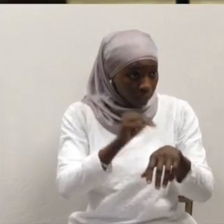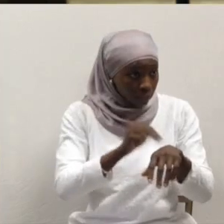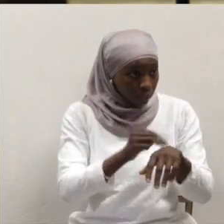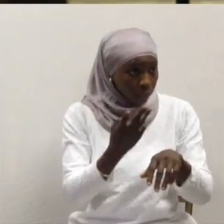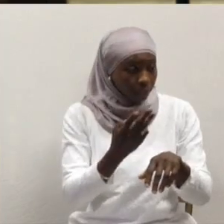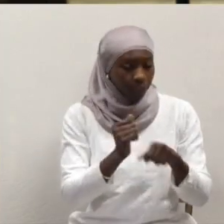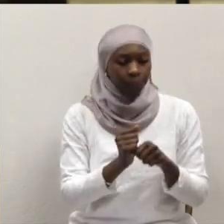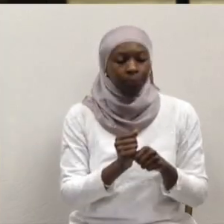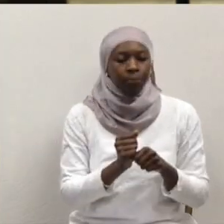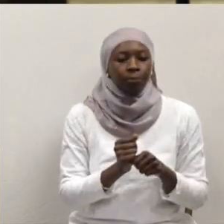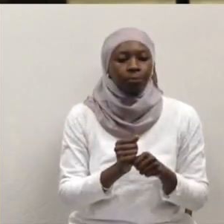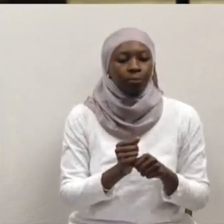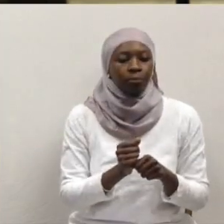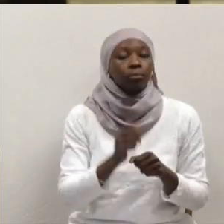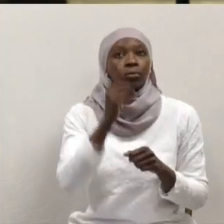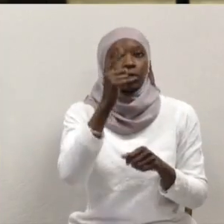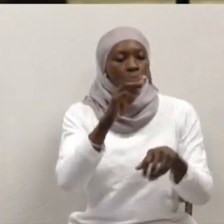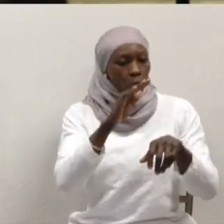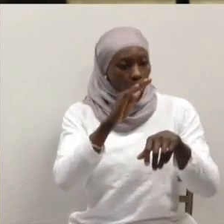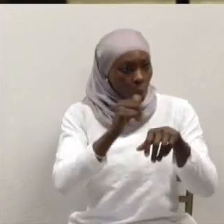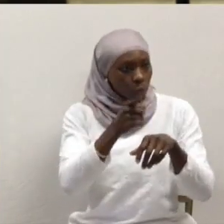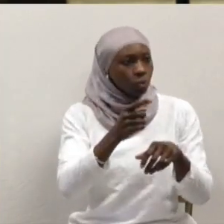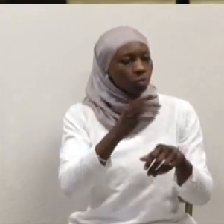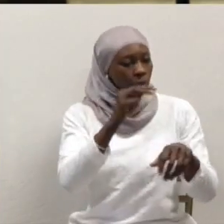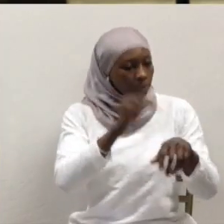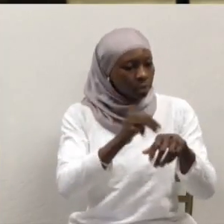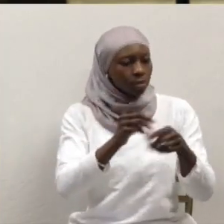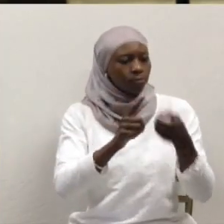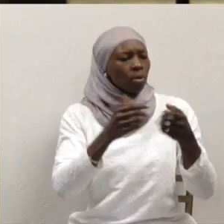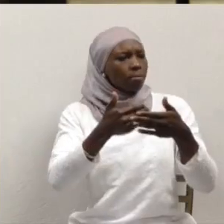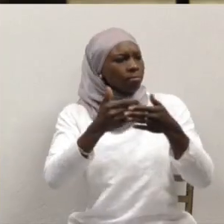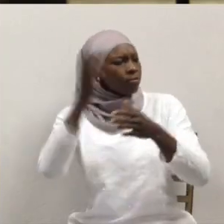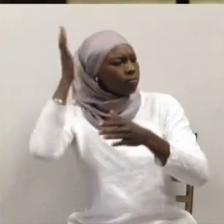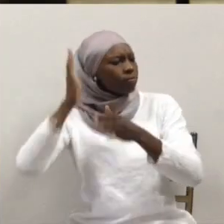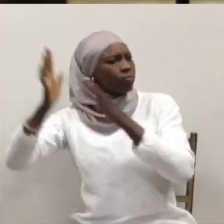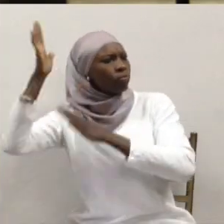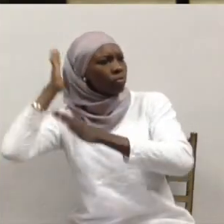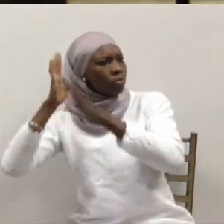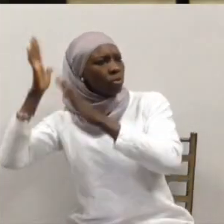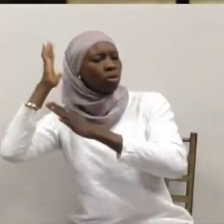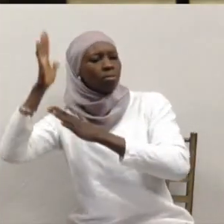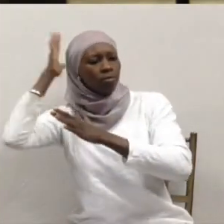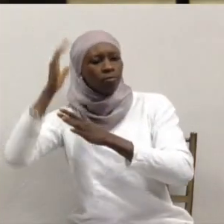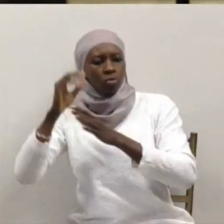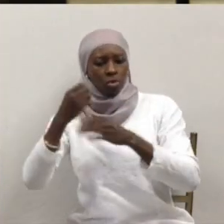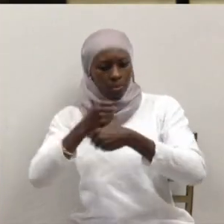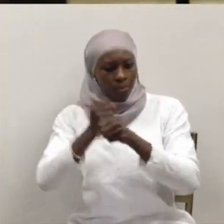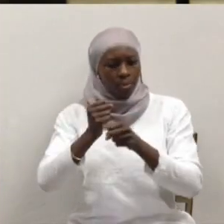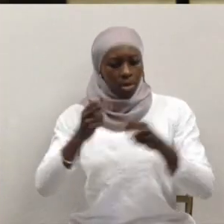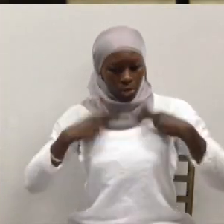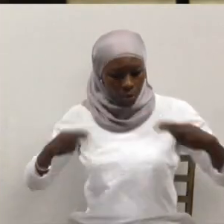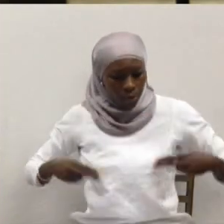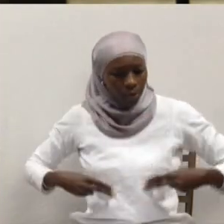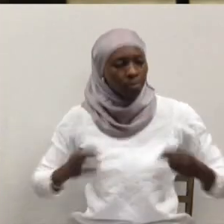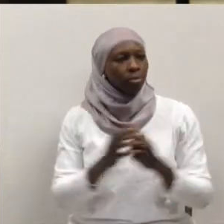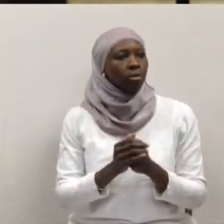قَبْلِ. He has called you Muslims from before creation, before the time the